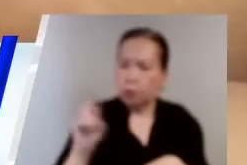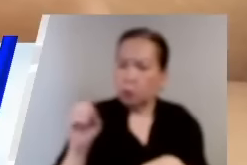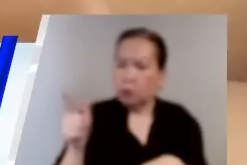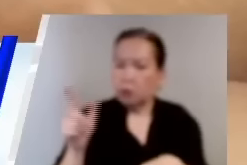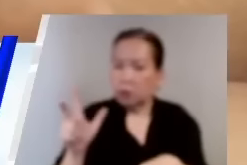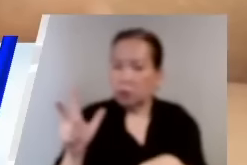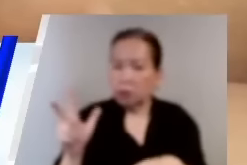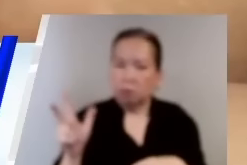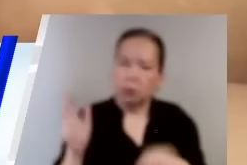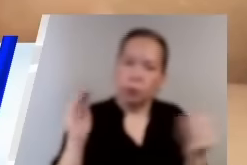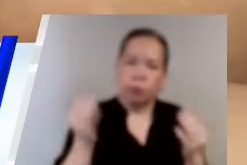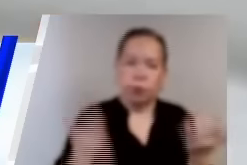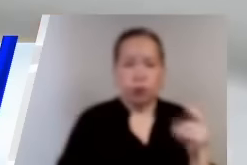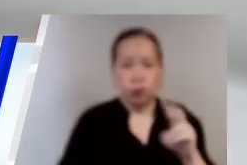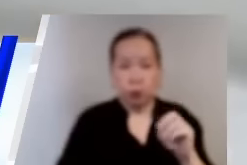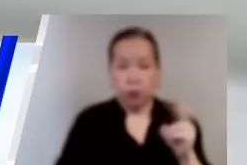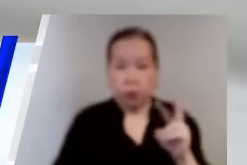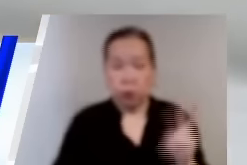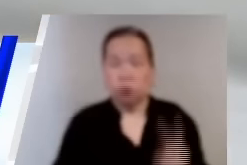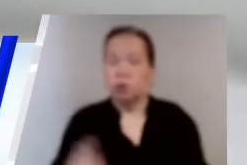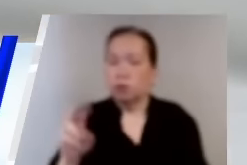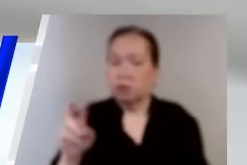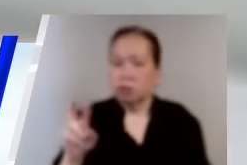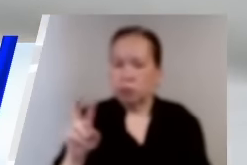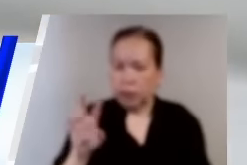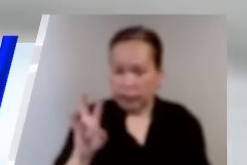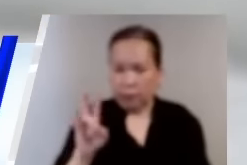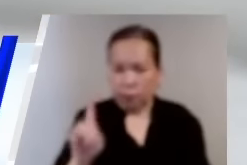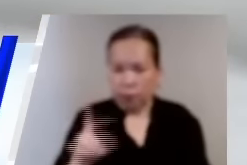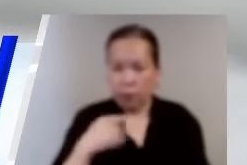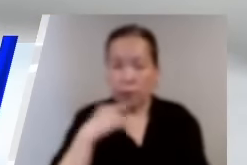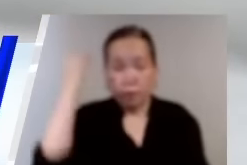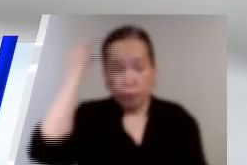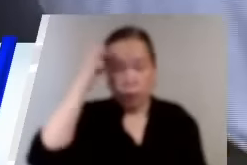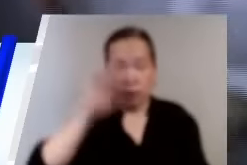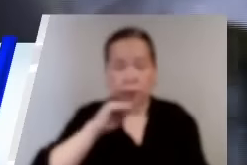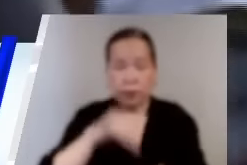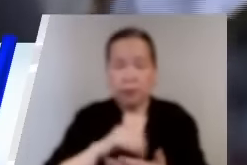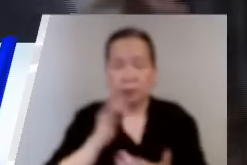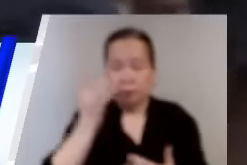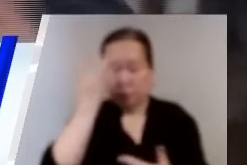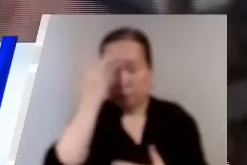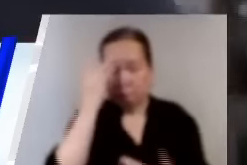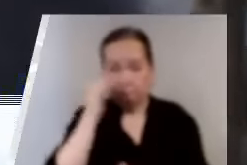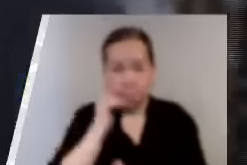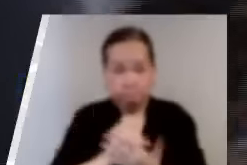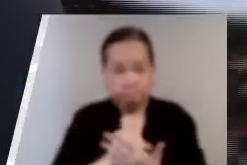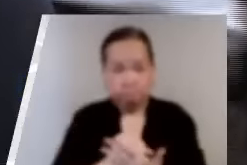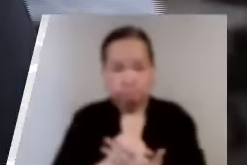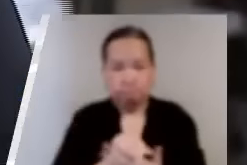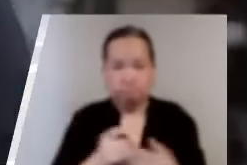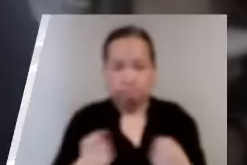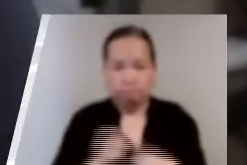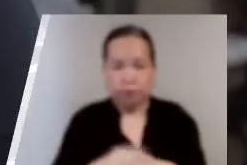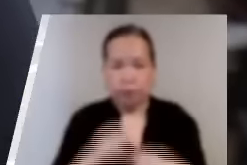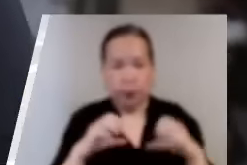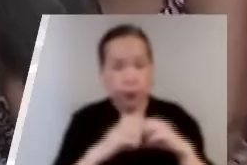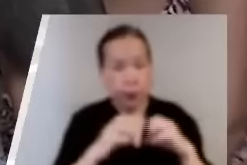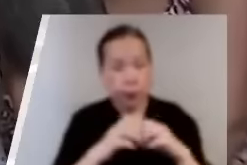noong 2022. Ayon sa European Center for Disease Prevention and Control. Para sa GMA Integrated